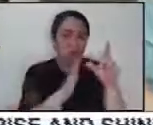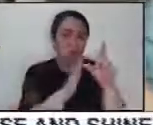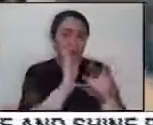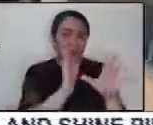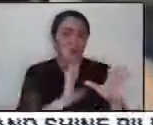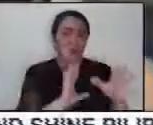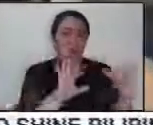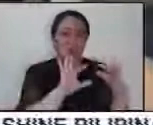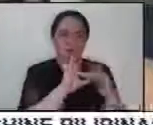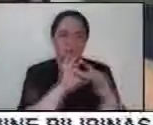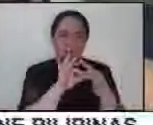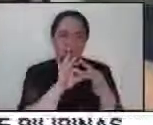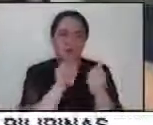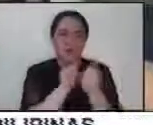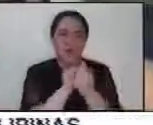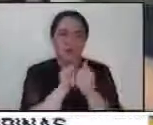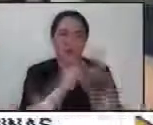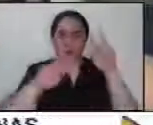be